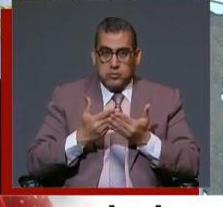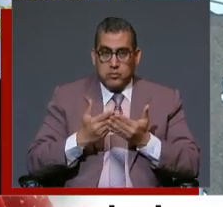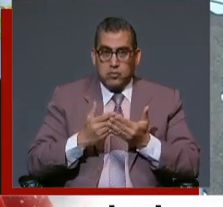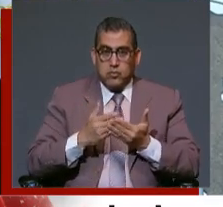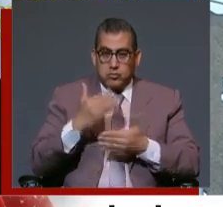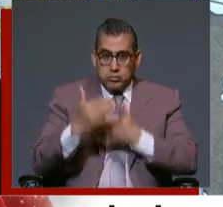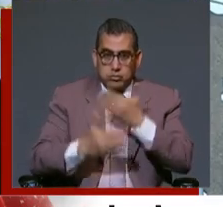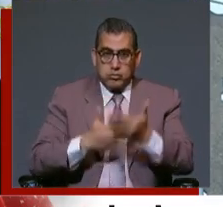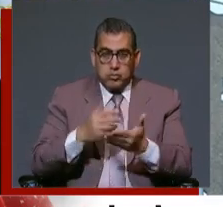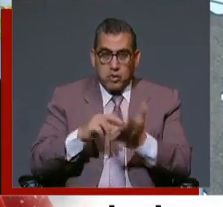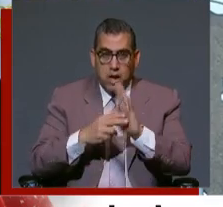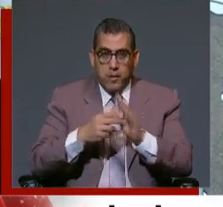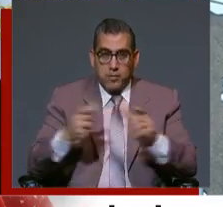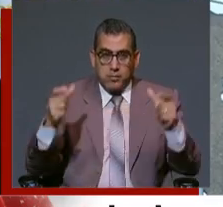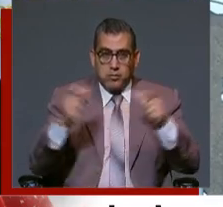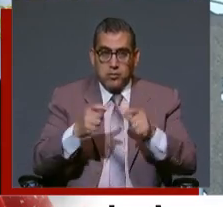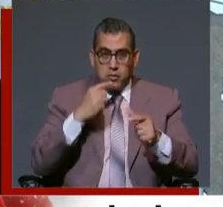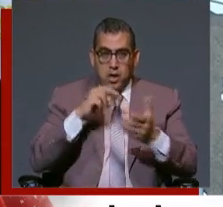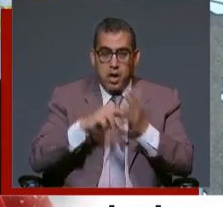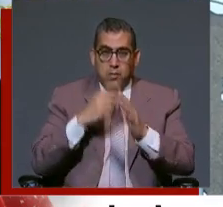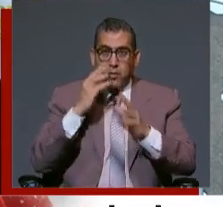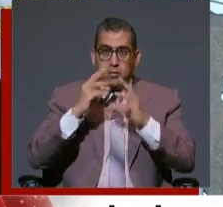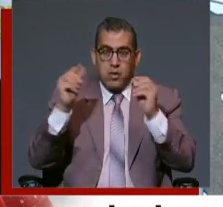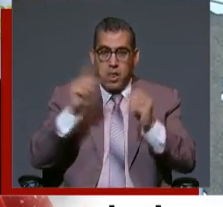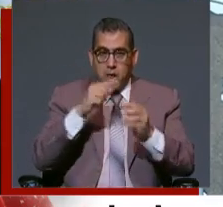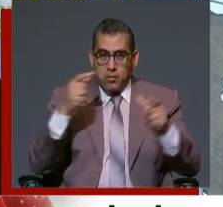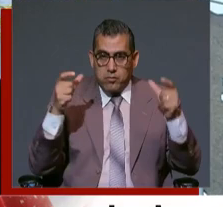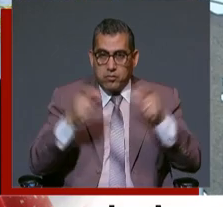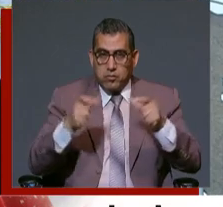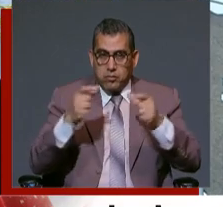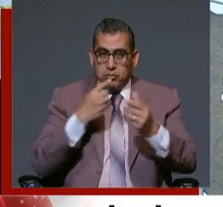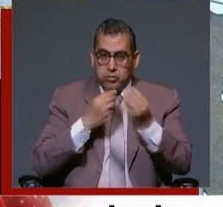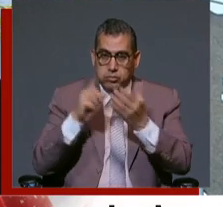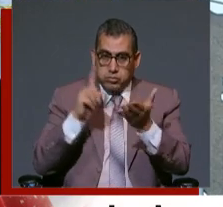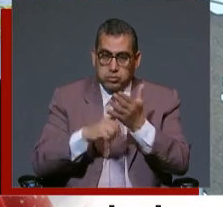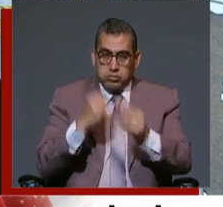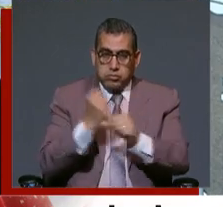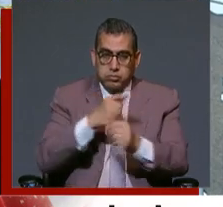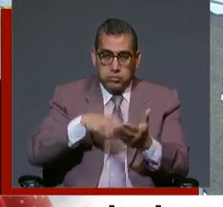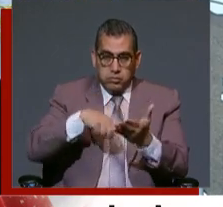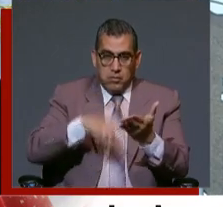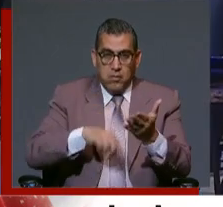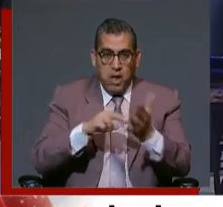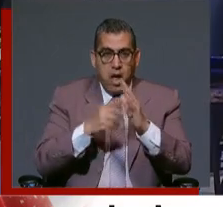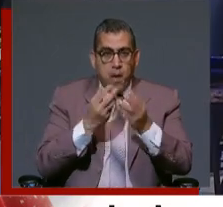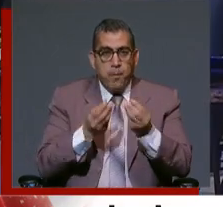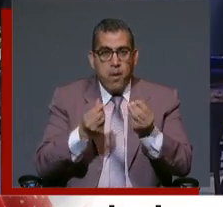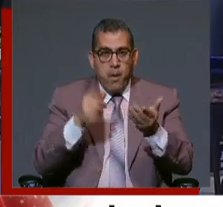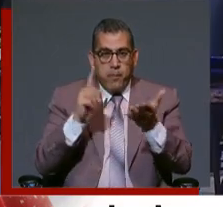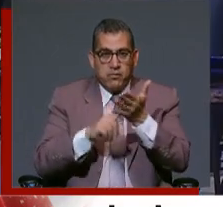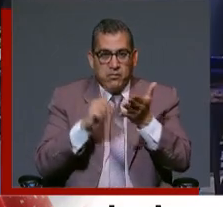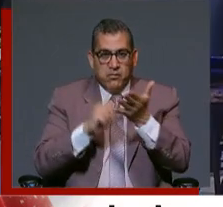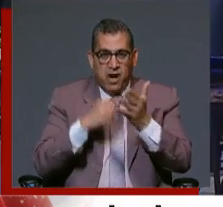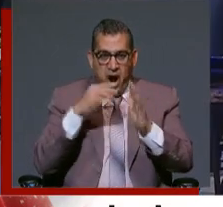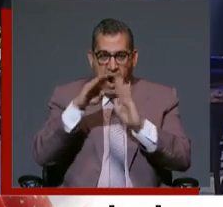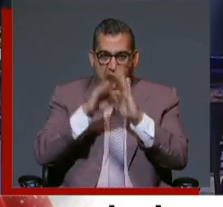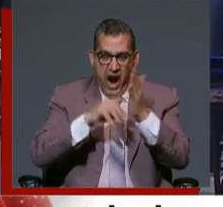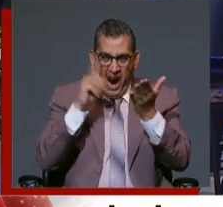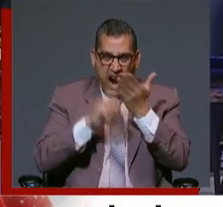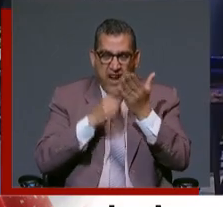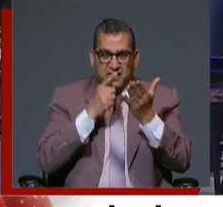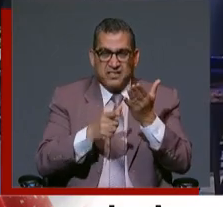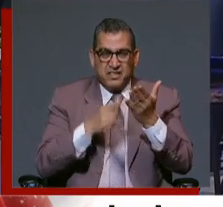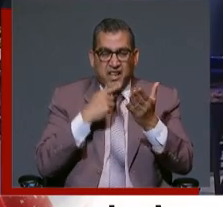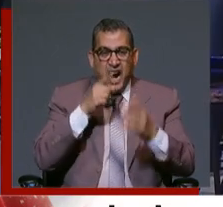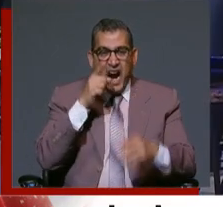الإيضاحات التي لا غنى عنها وبأفعال وقرارات ملموسة ومحددة.